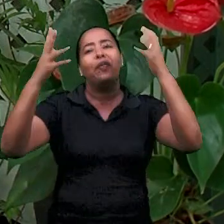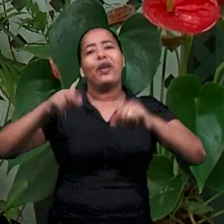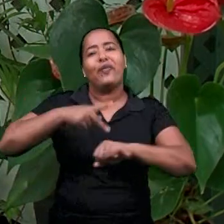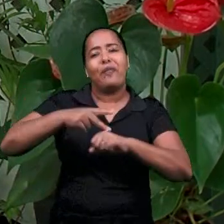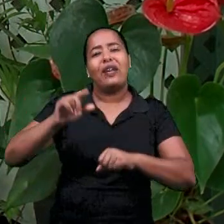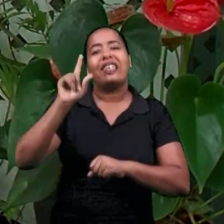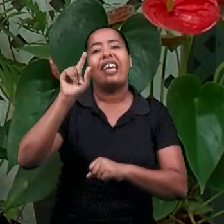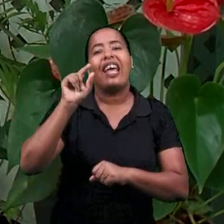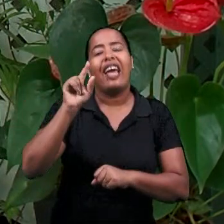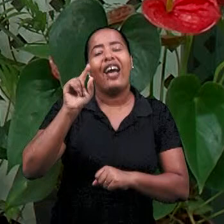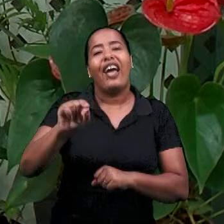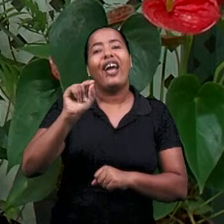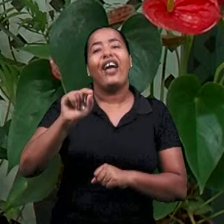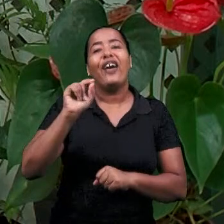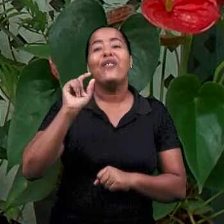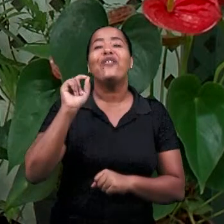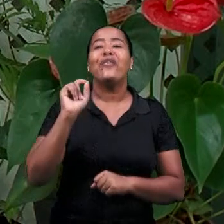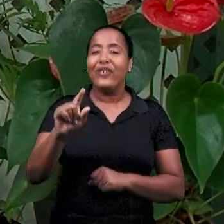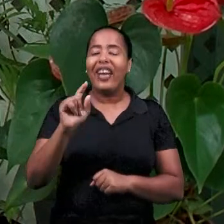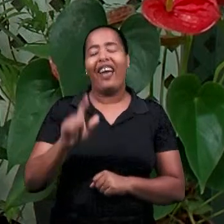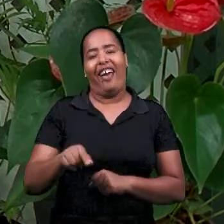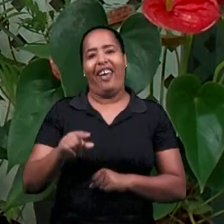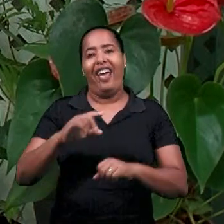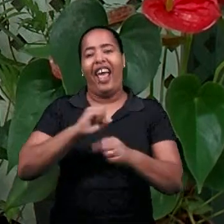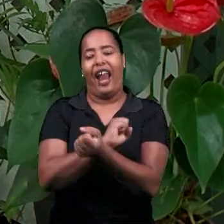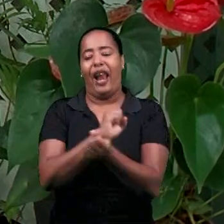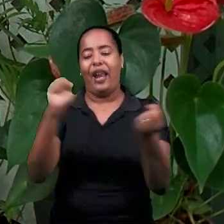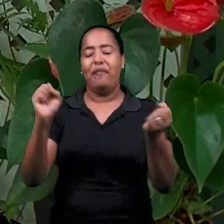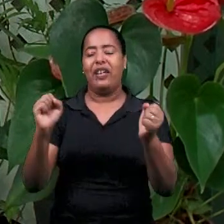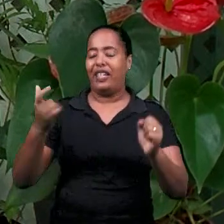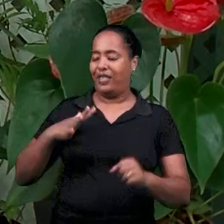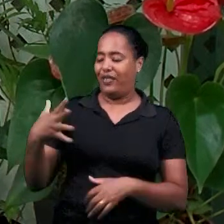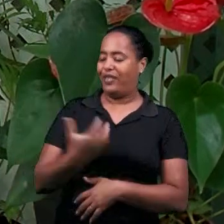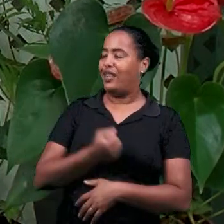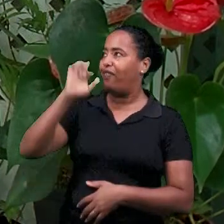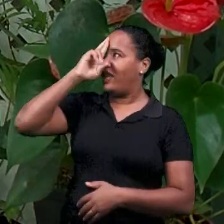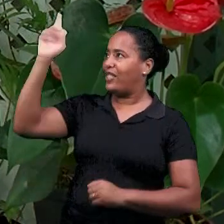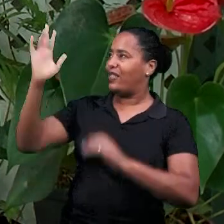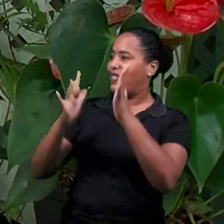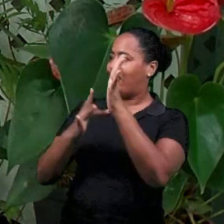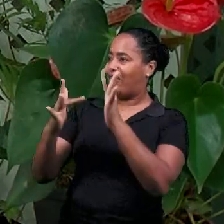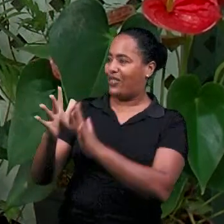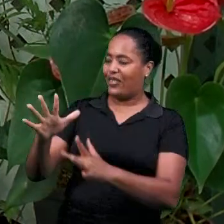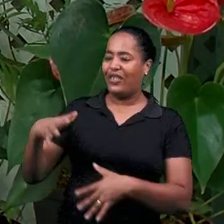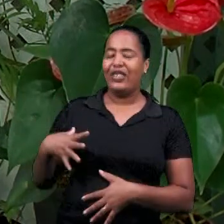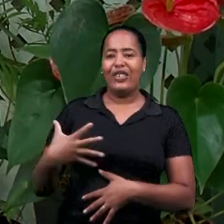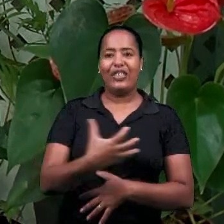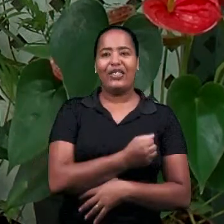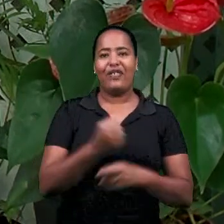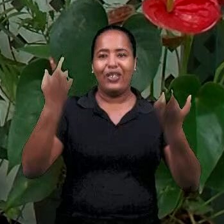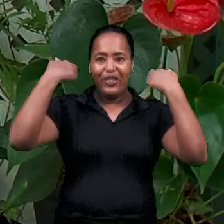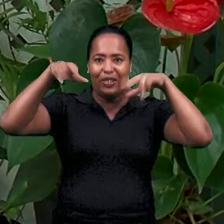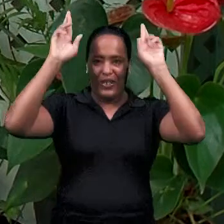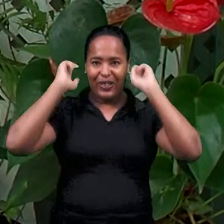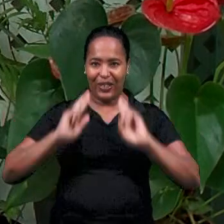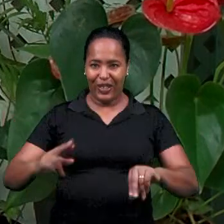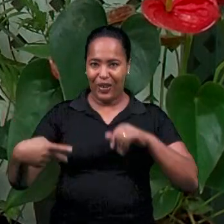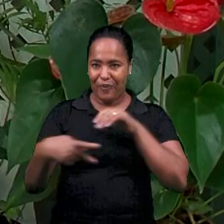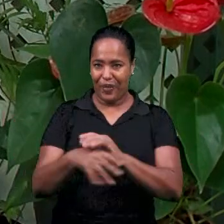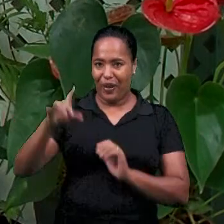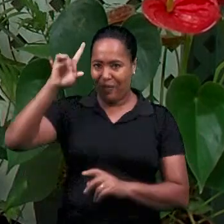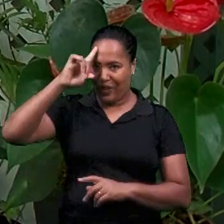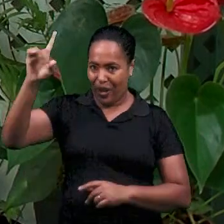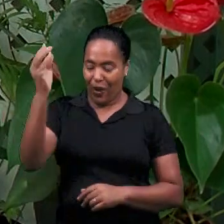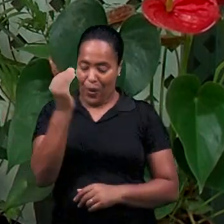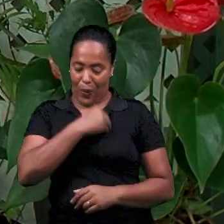en commémorant encore une fois cette grande Pâque de la délivrance. Nous saluons Jésus, qui est notre Seigneur et Sauveur. C'est l'agneau de